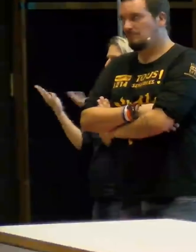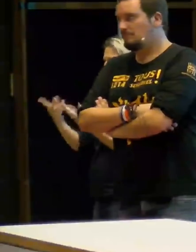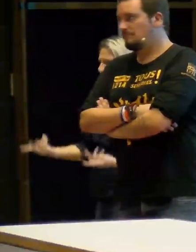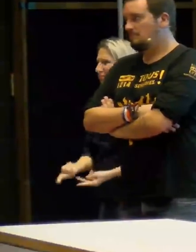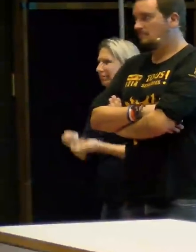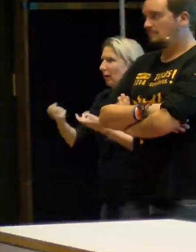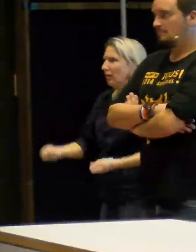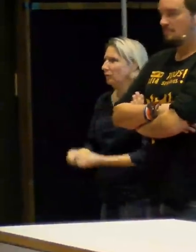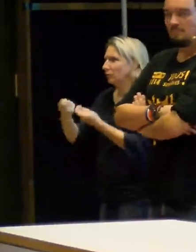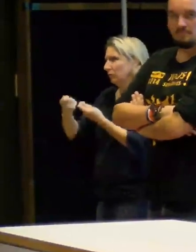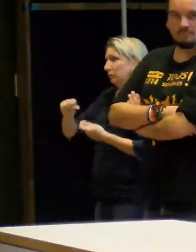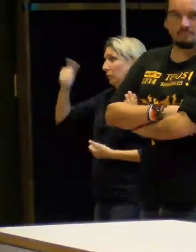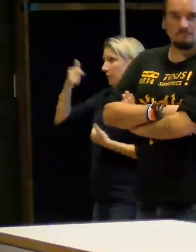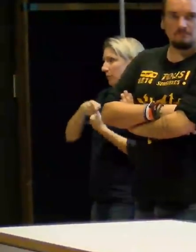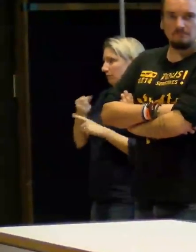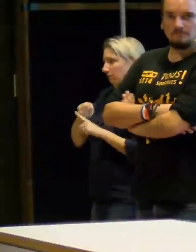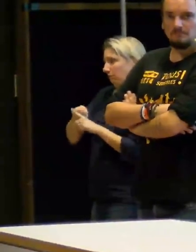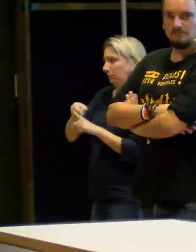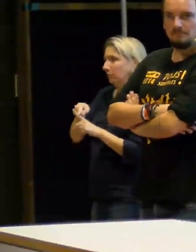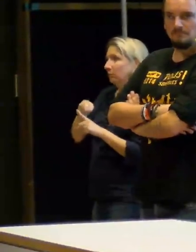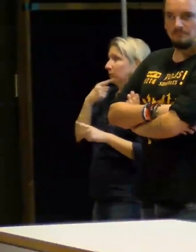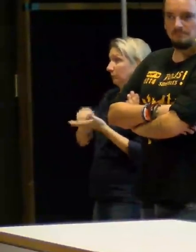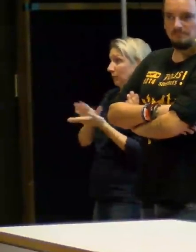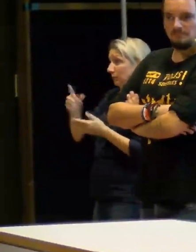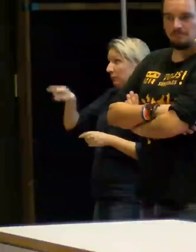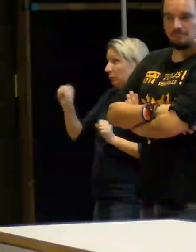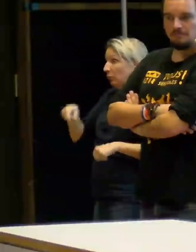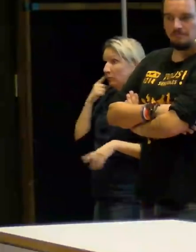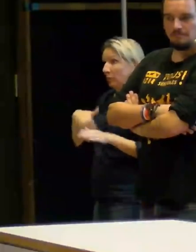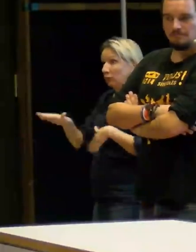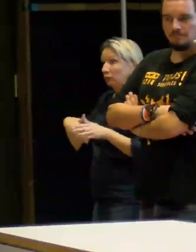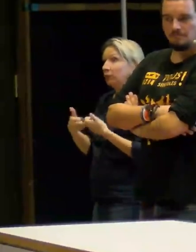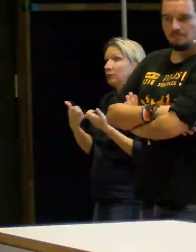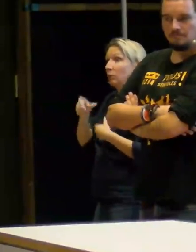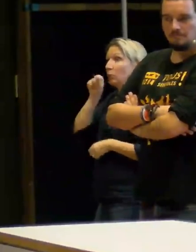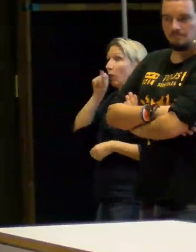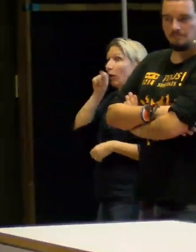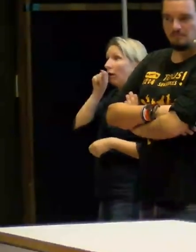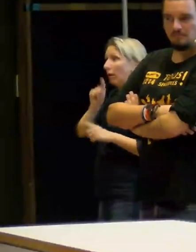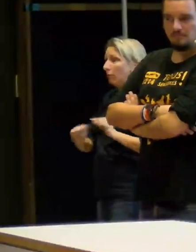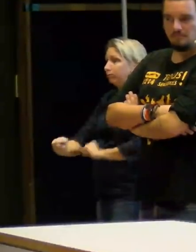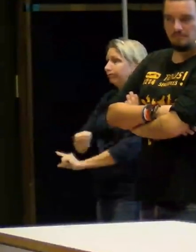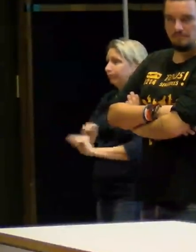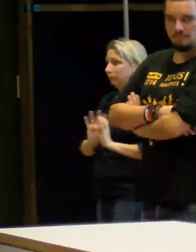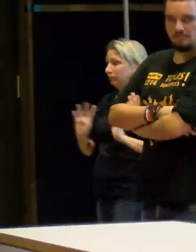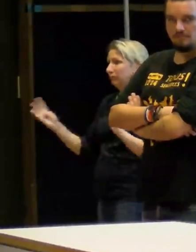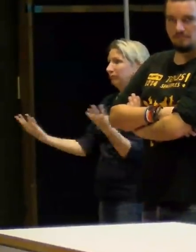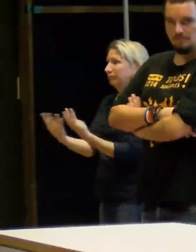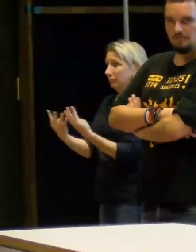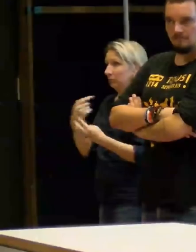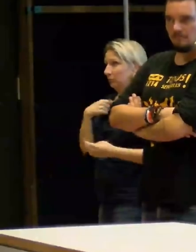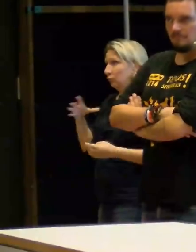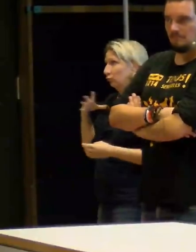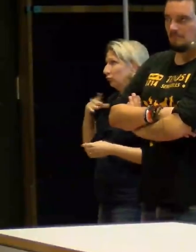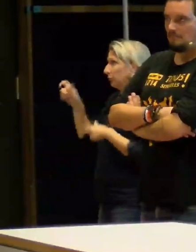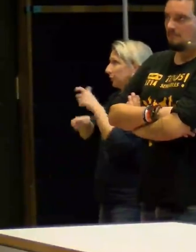Donc inscrivez-vous et ça marche. C'est-à-dire que, par exemple, sur la question des poules élevées en cage, on a tout un tas